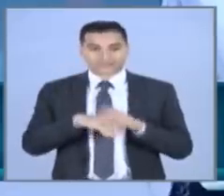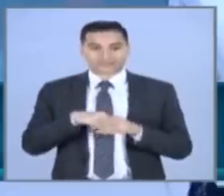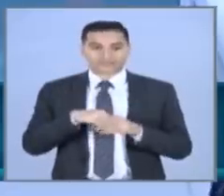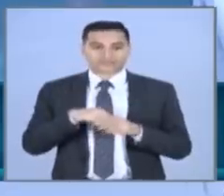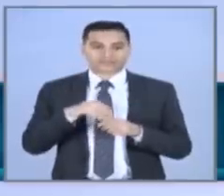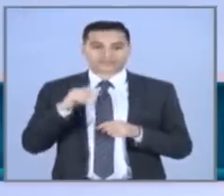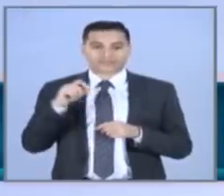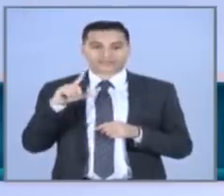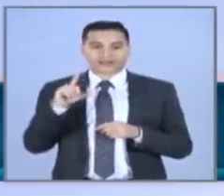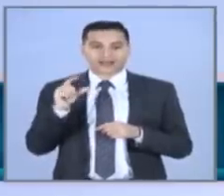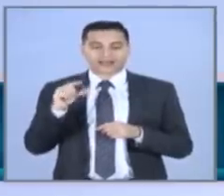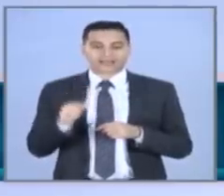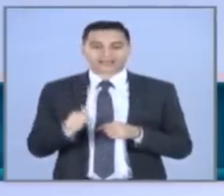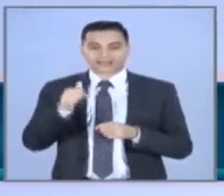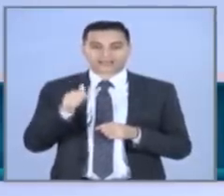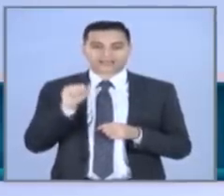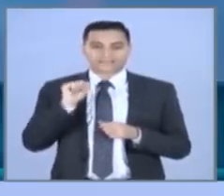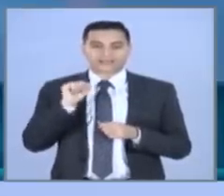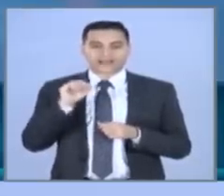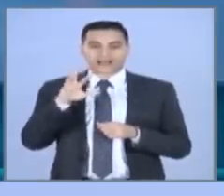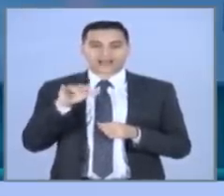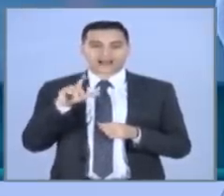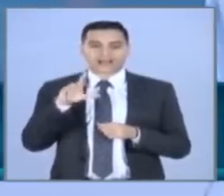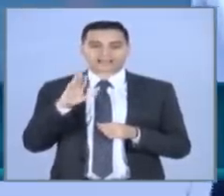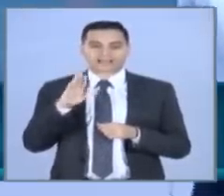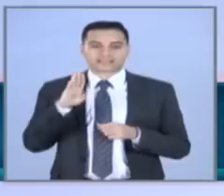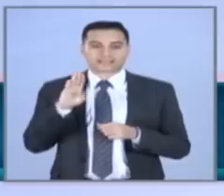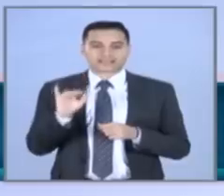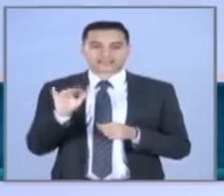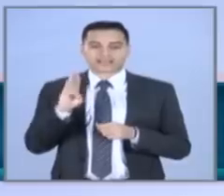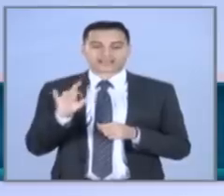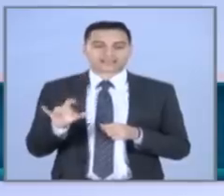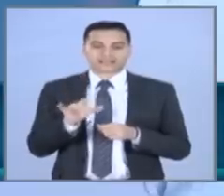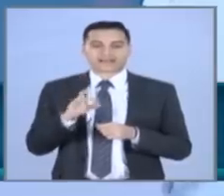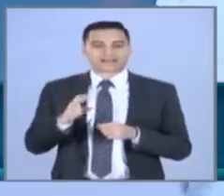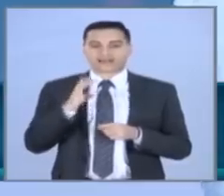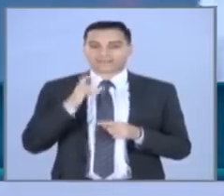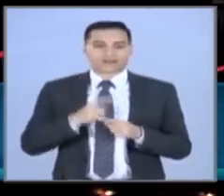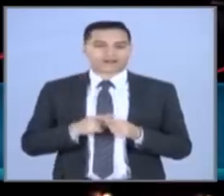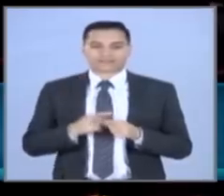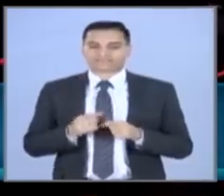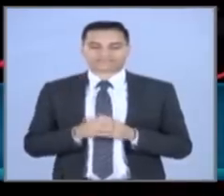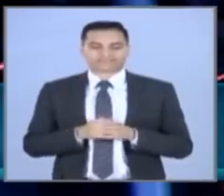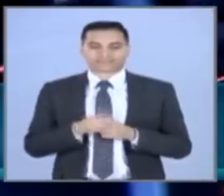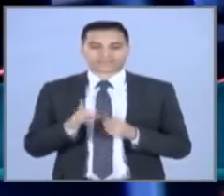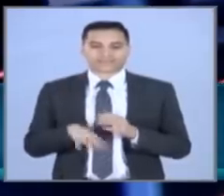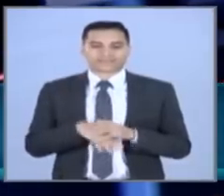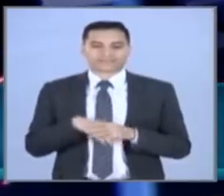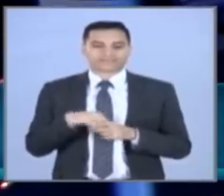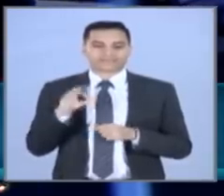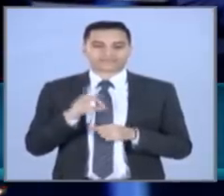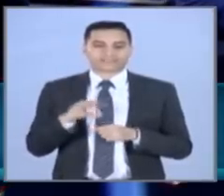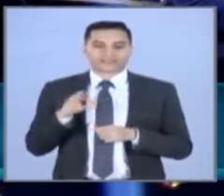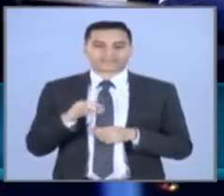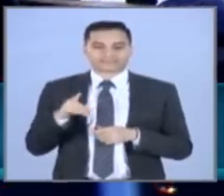فنلندا. فنلندا عاصمتها هلسنكي. مدام غادة إجابة خاطئة. فين بقى؟ أيسلند.